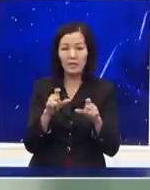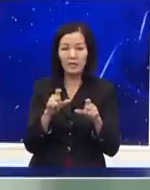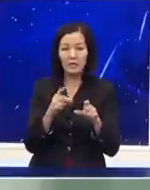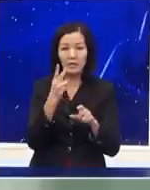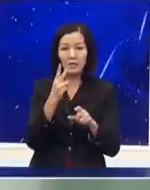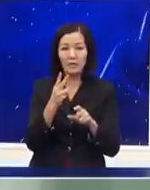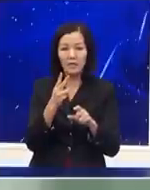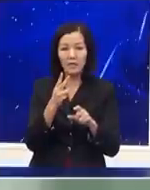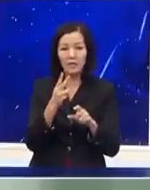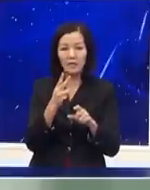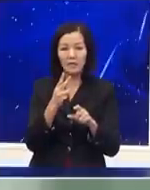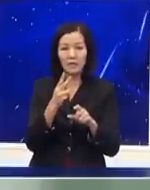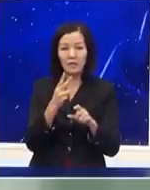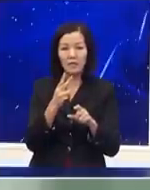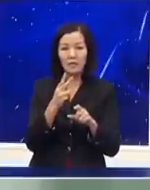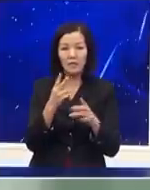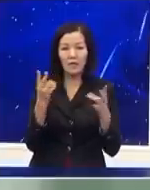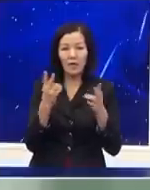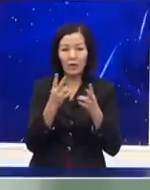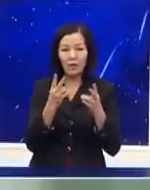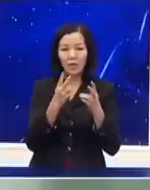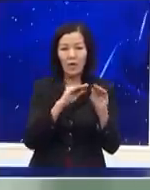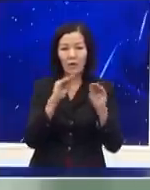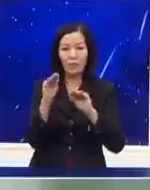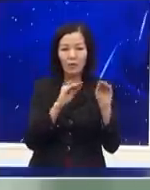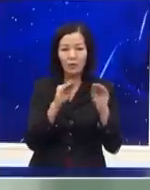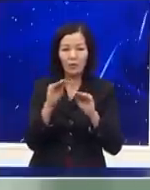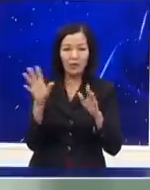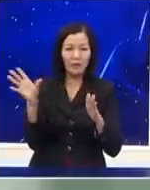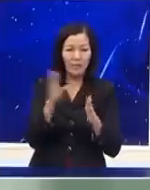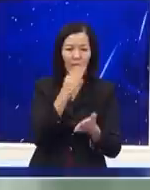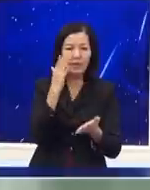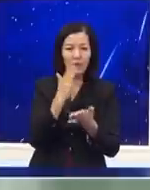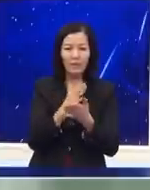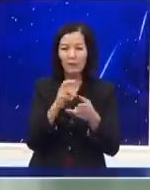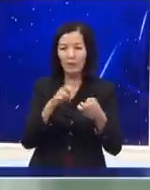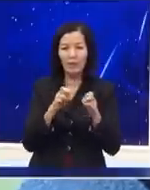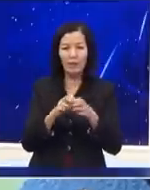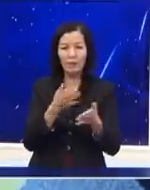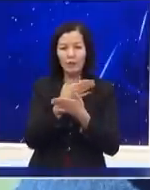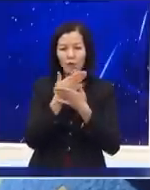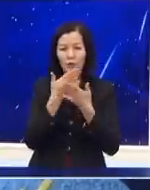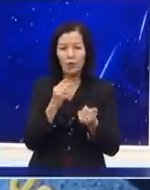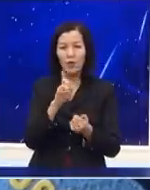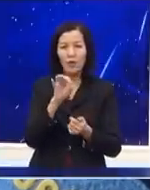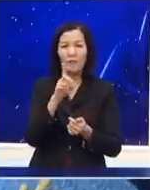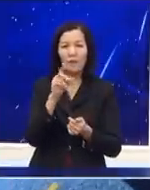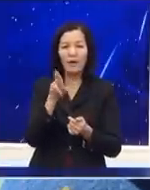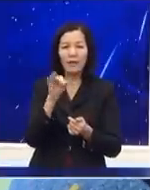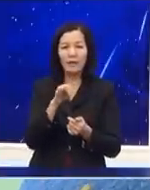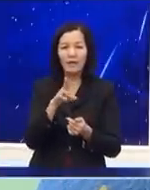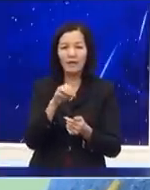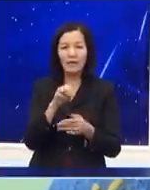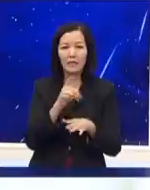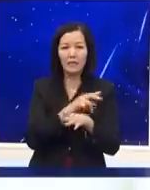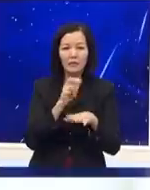2 артроскопиялық стойка бар, құрал жабдықтар жағынан ешқандай да проблема жоқ. Бағдат Ерсайынұлы, өркене